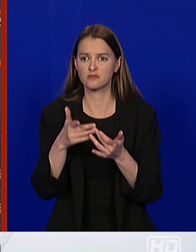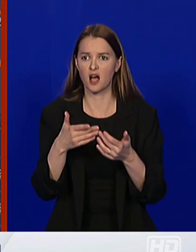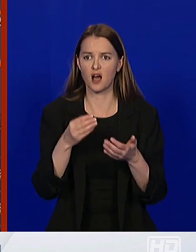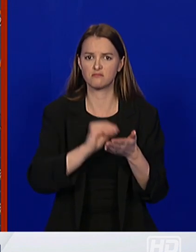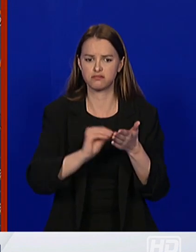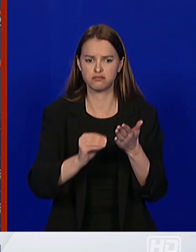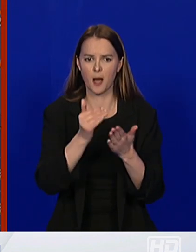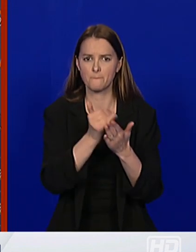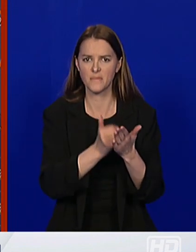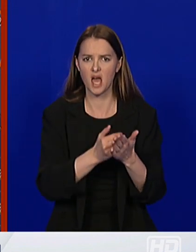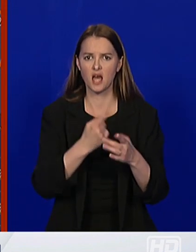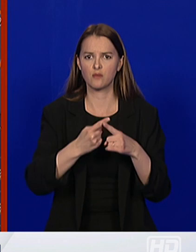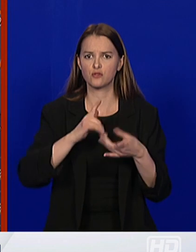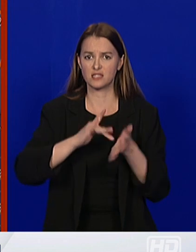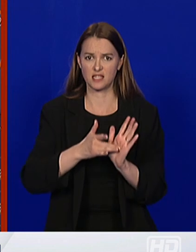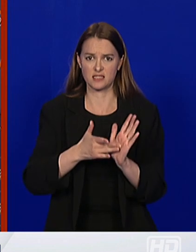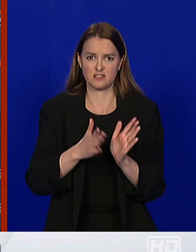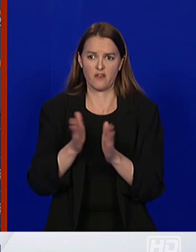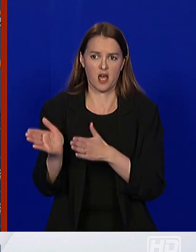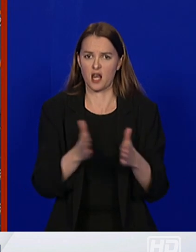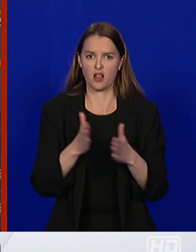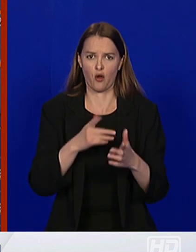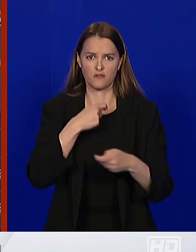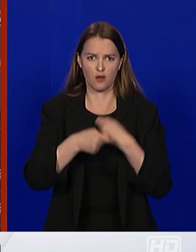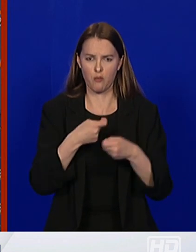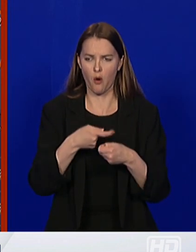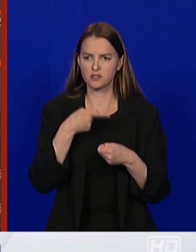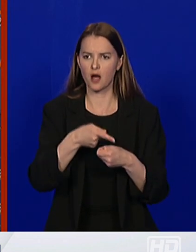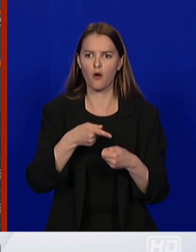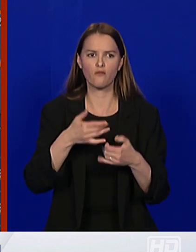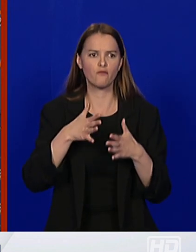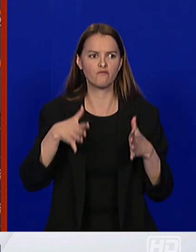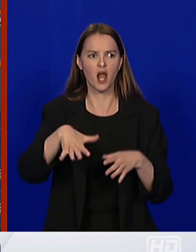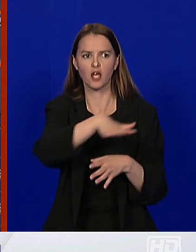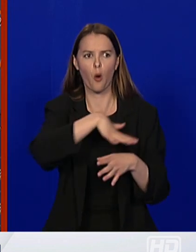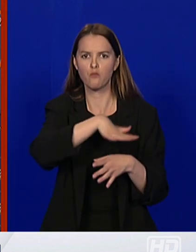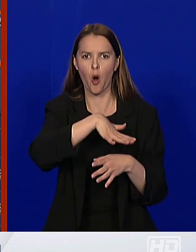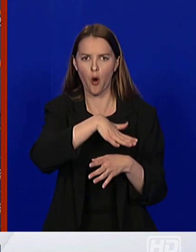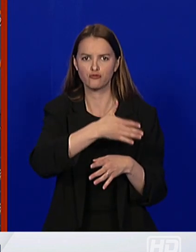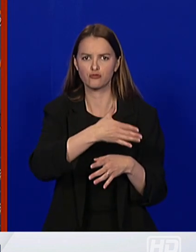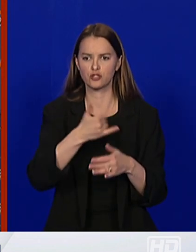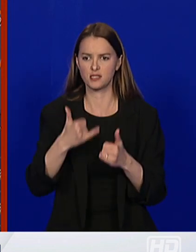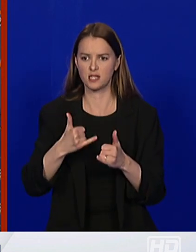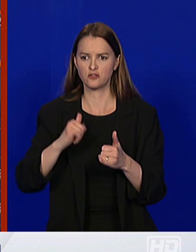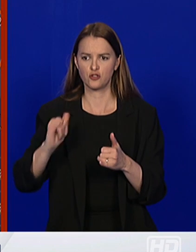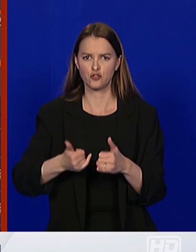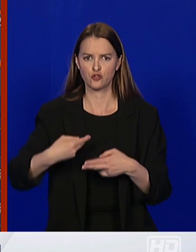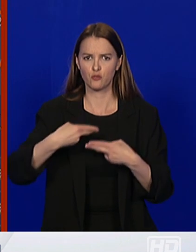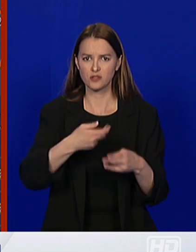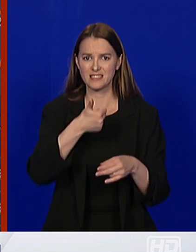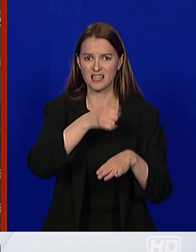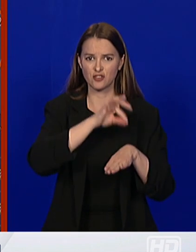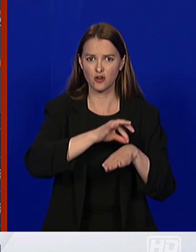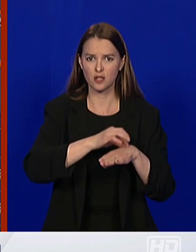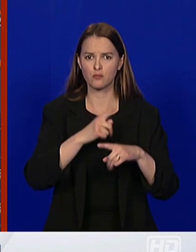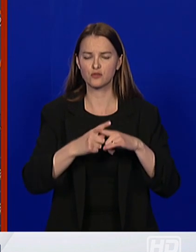koje epidemiolog u županiji ima, radi se o ogromnom području. Zbog toga smo poslali jednog liječnika, jednog